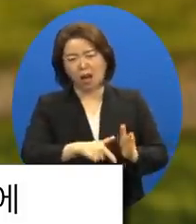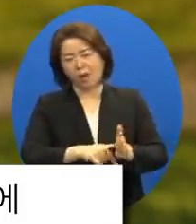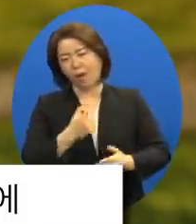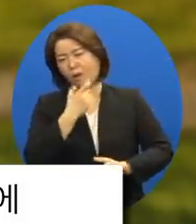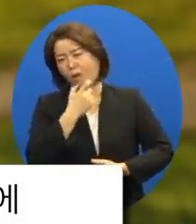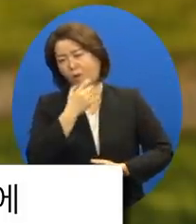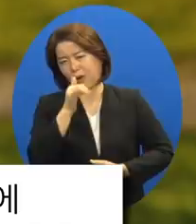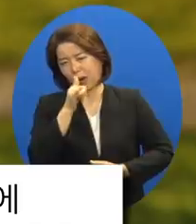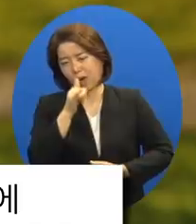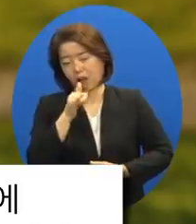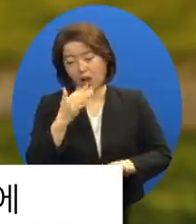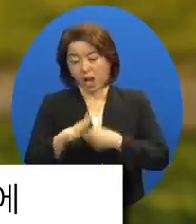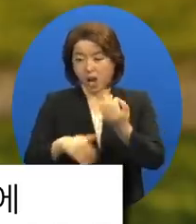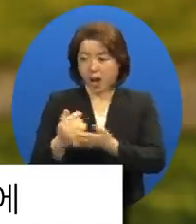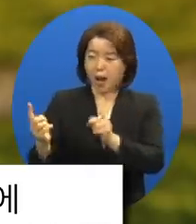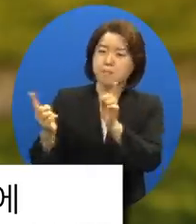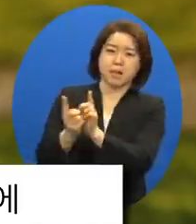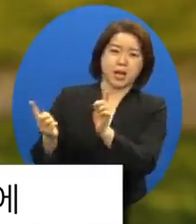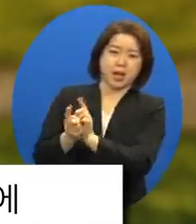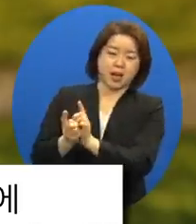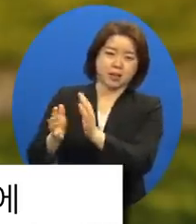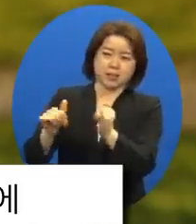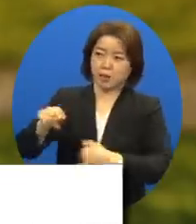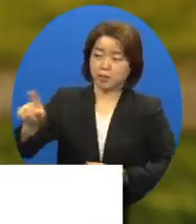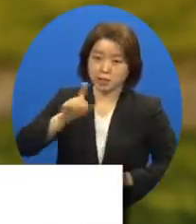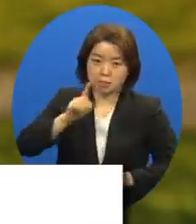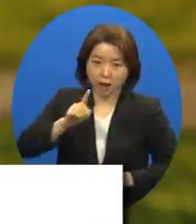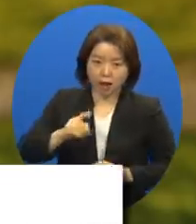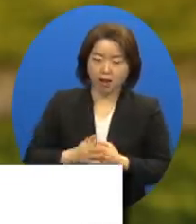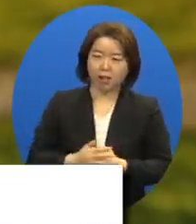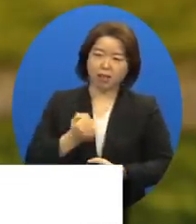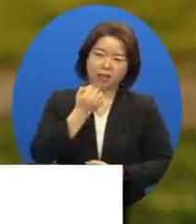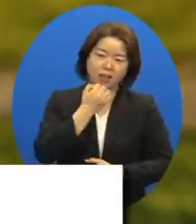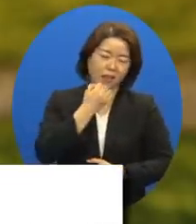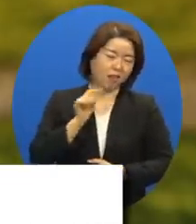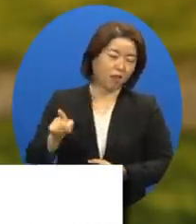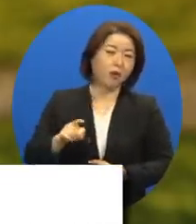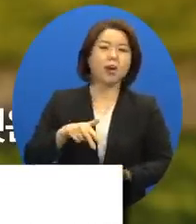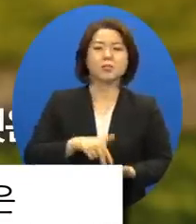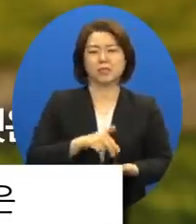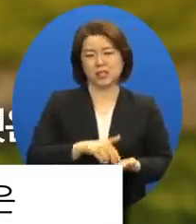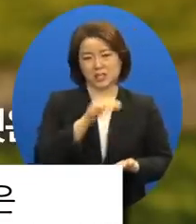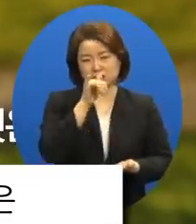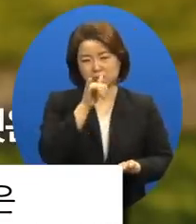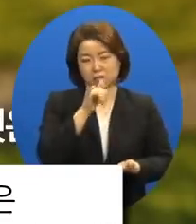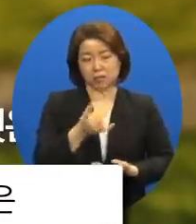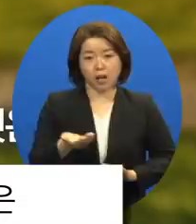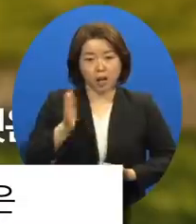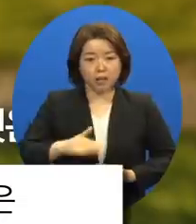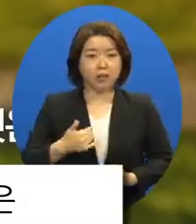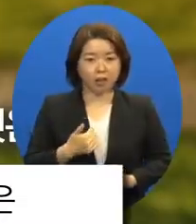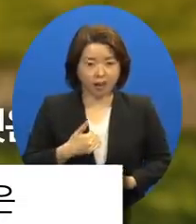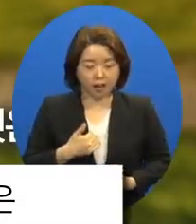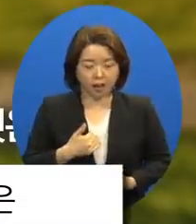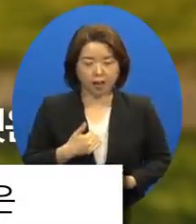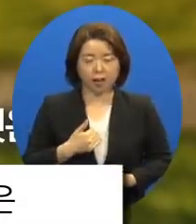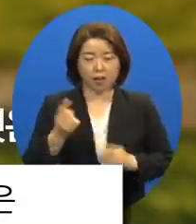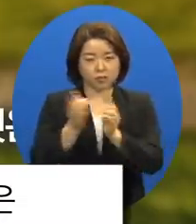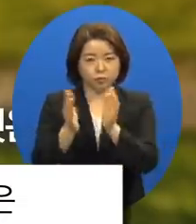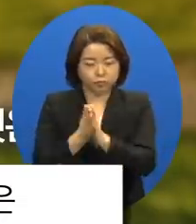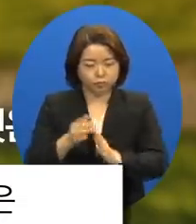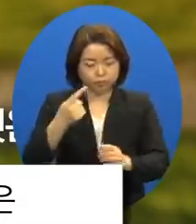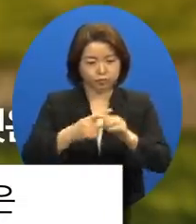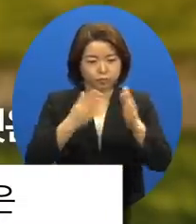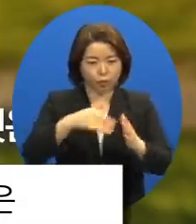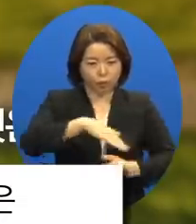하나님을 만났다는 이들의 말에 코웃음을 치던 자였습니다 그랬던 제가 스스로 그의 나가야 겠다고